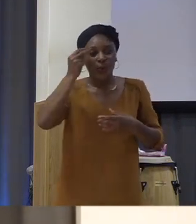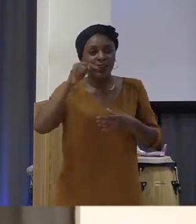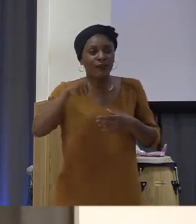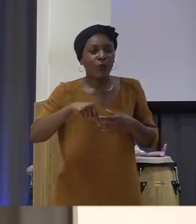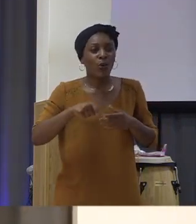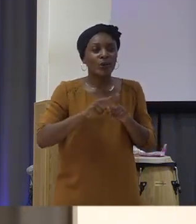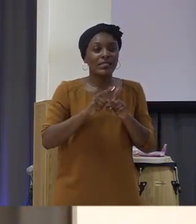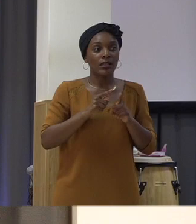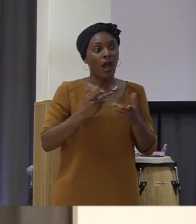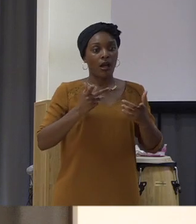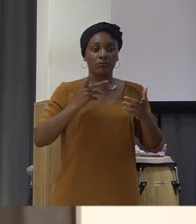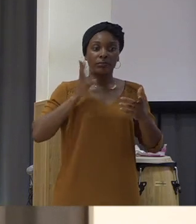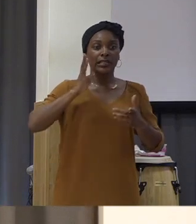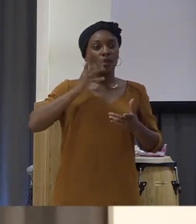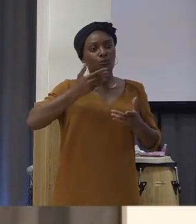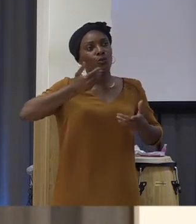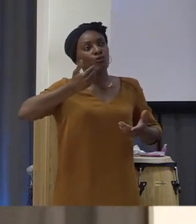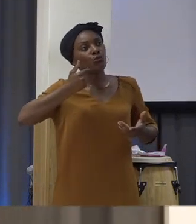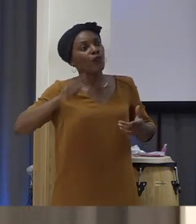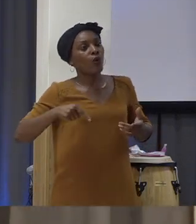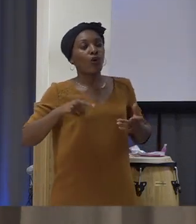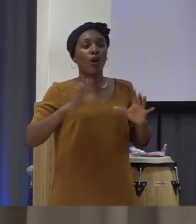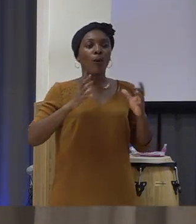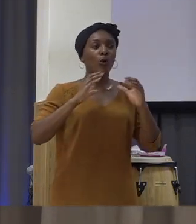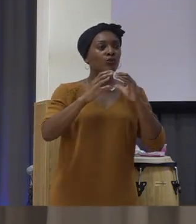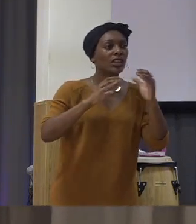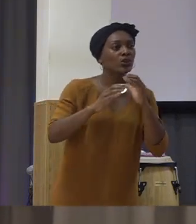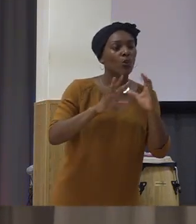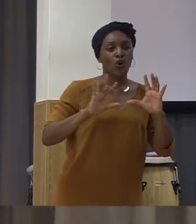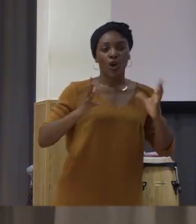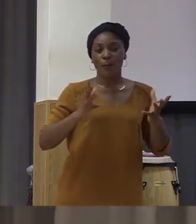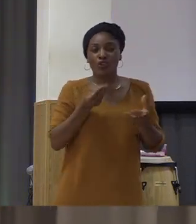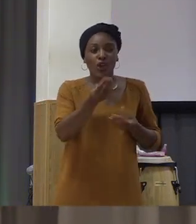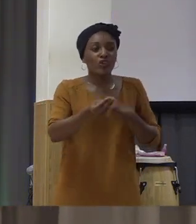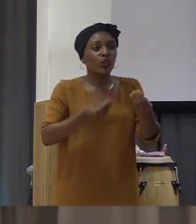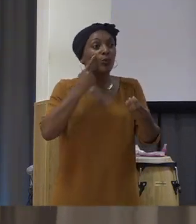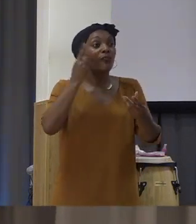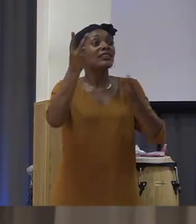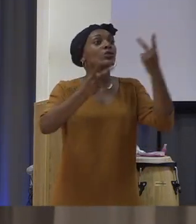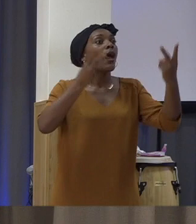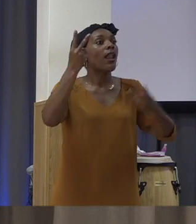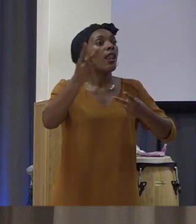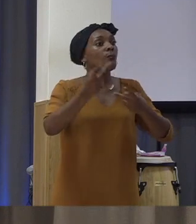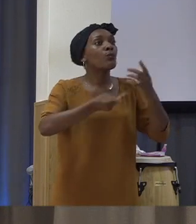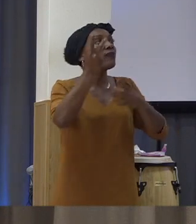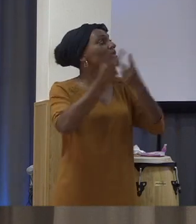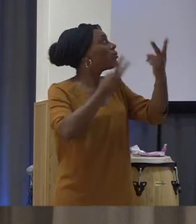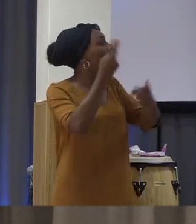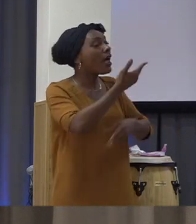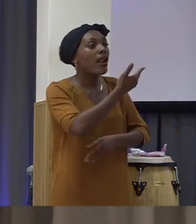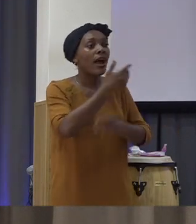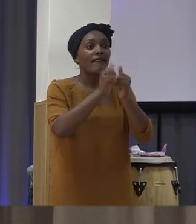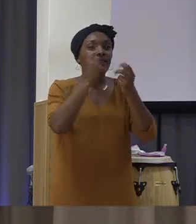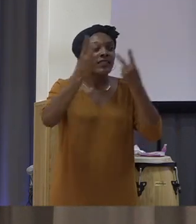aussi s'améliorer de façon sur le mode de communication, que la prédication, ça soit plus visuel, qu'on arrive à comprendre au travers